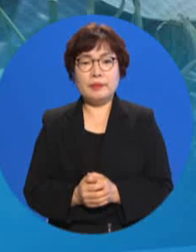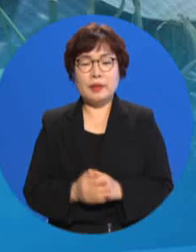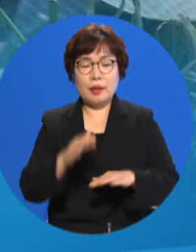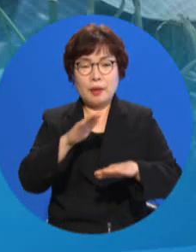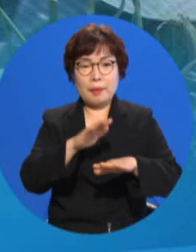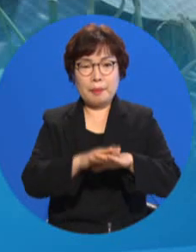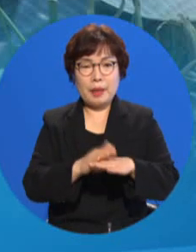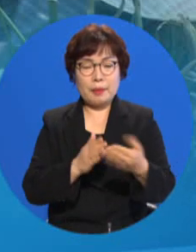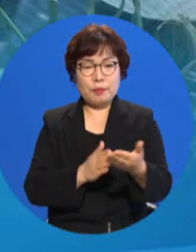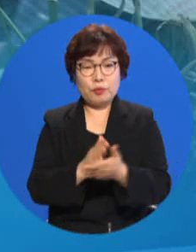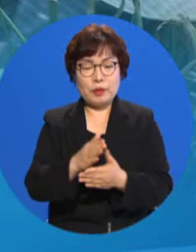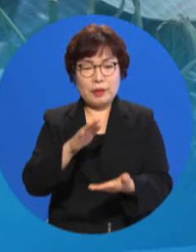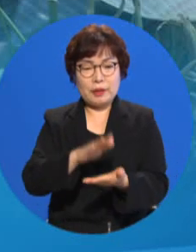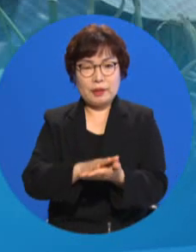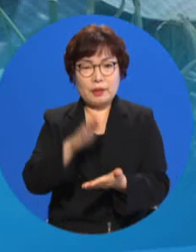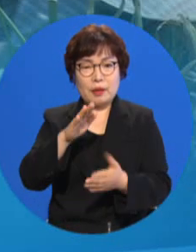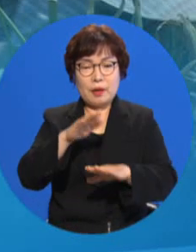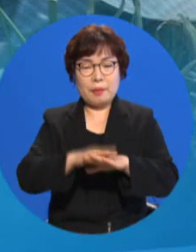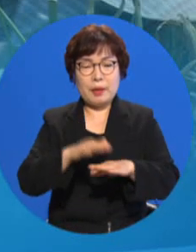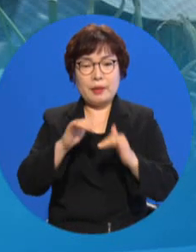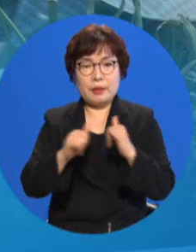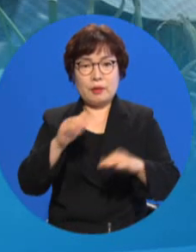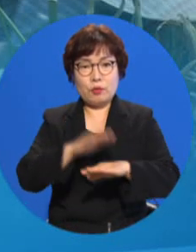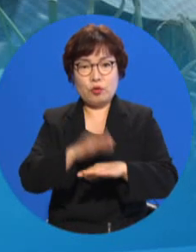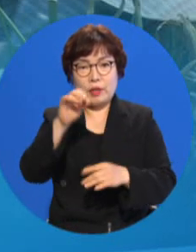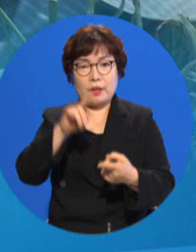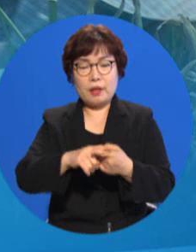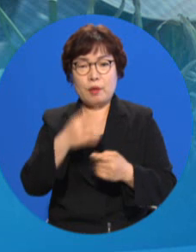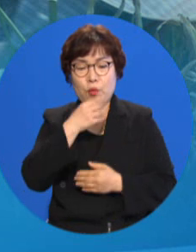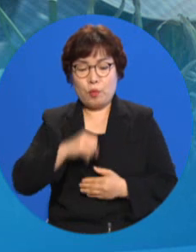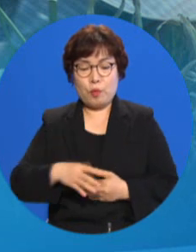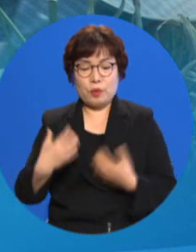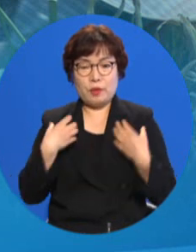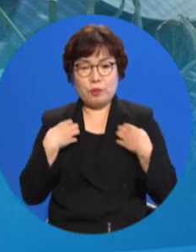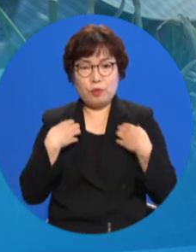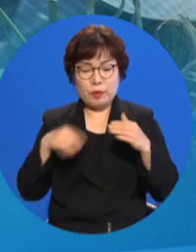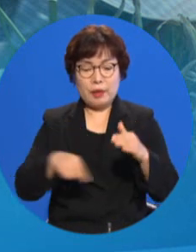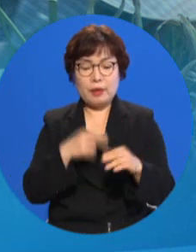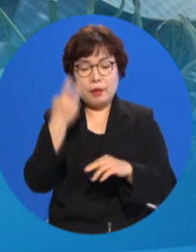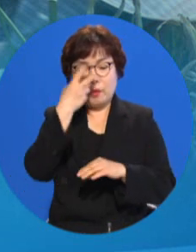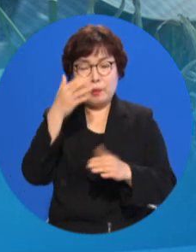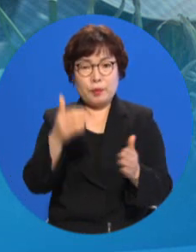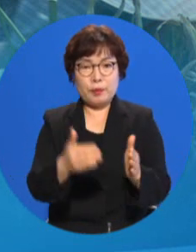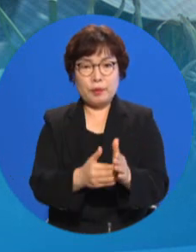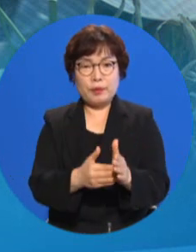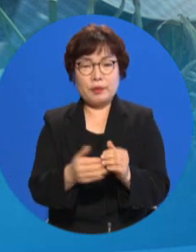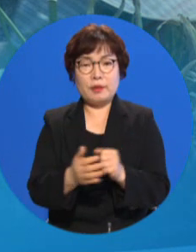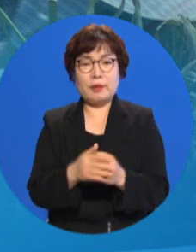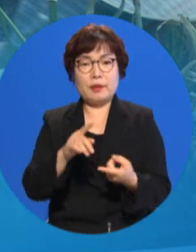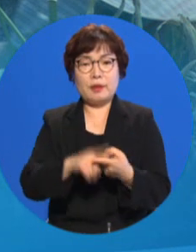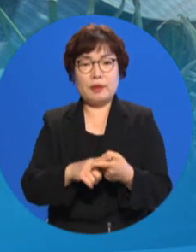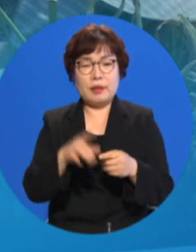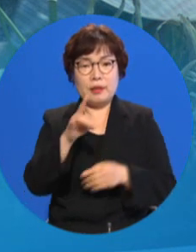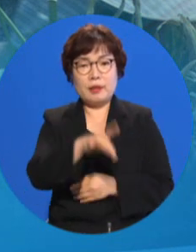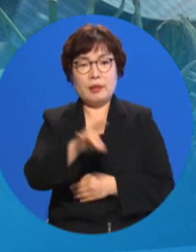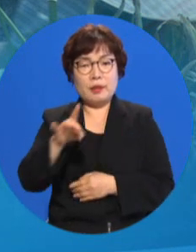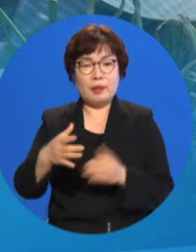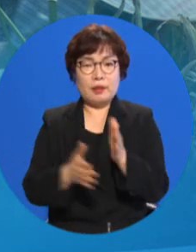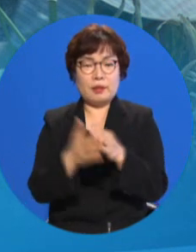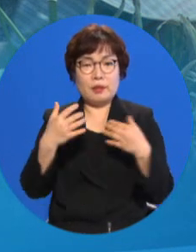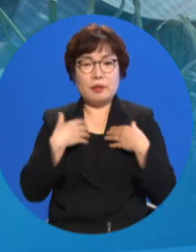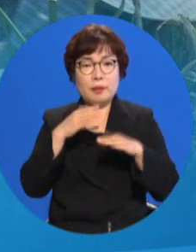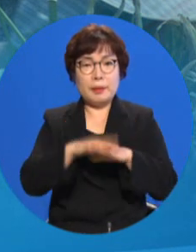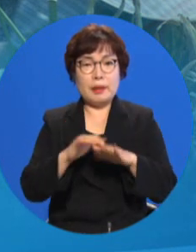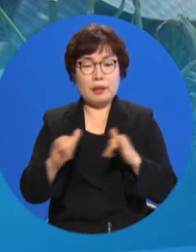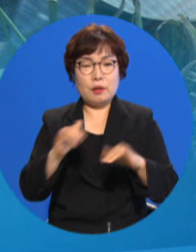농업 분야의 이슈인 농민 수당에 대해 보건복지부가 내부 검토를 마친 것으로 확인됐습니다. 이에 따라 각 지자체의 농민